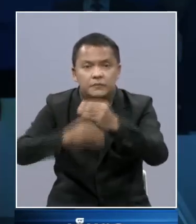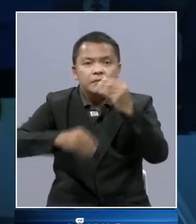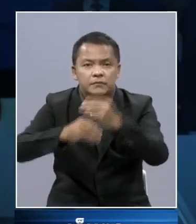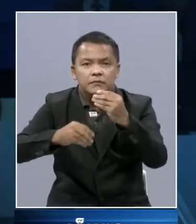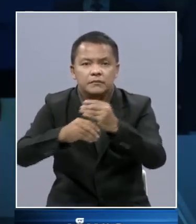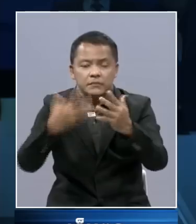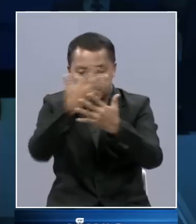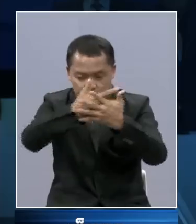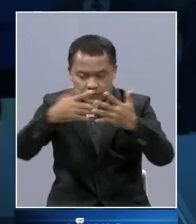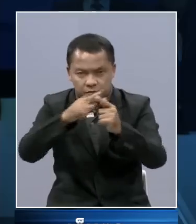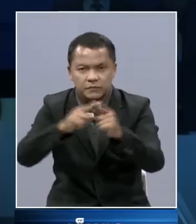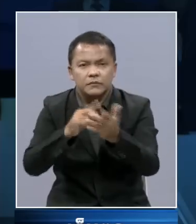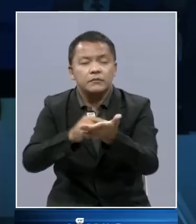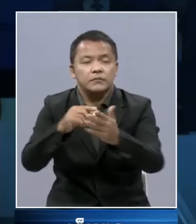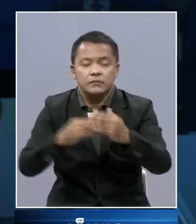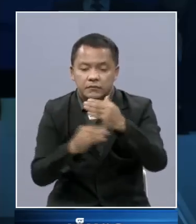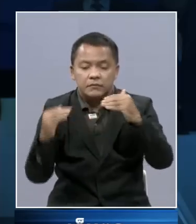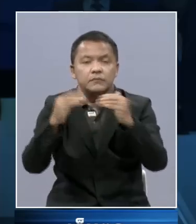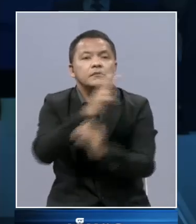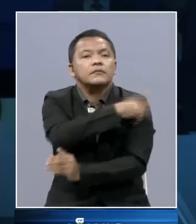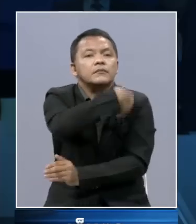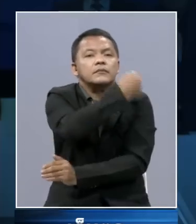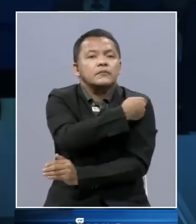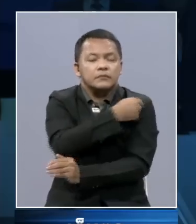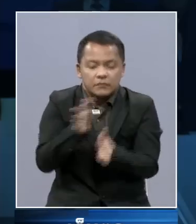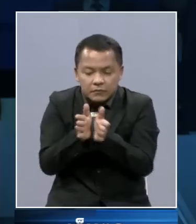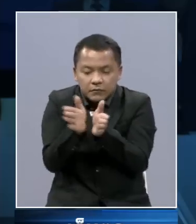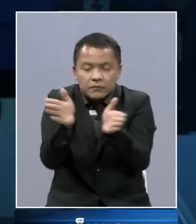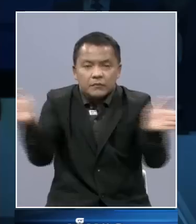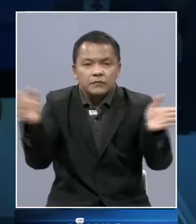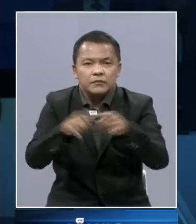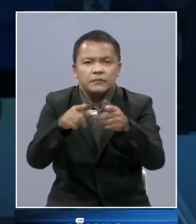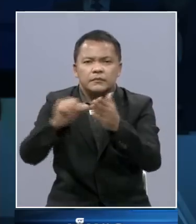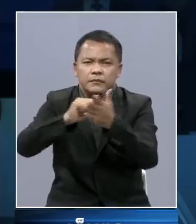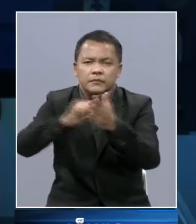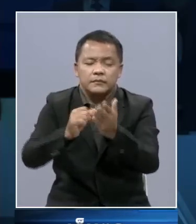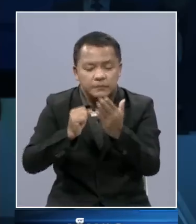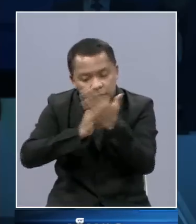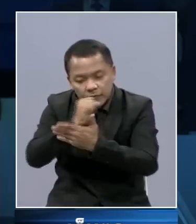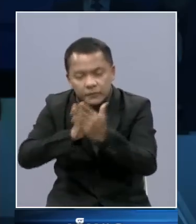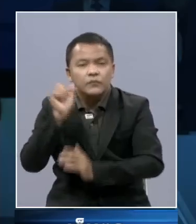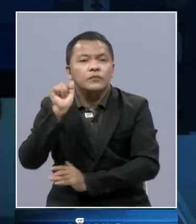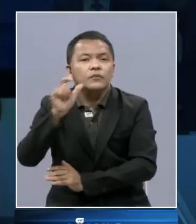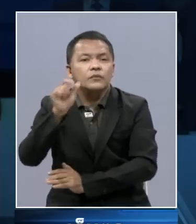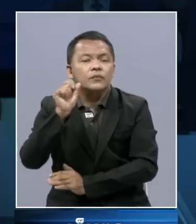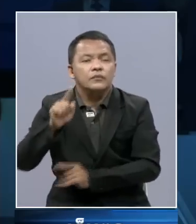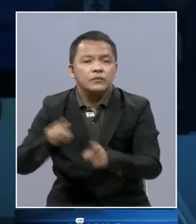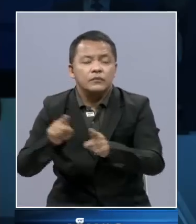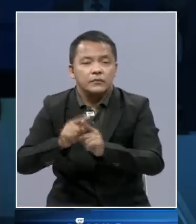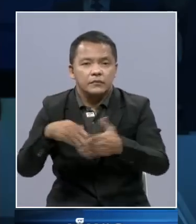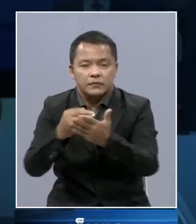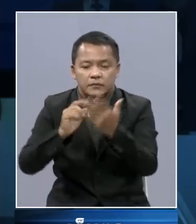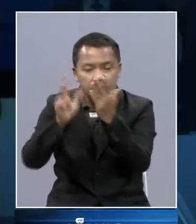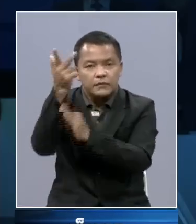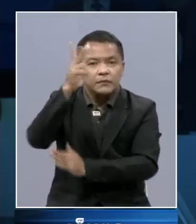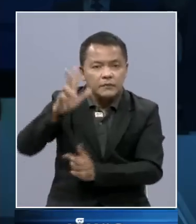ามาในร่างใหม่ก็อย่างเช่นการยกระดับสาธารณสุขแบบกว้างๆเลยนะแล้วก็การแก้ไขยาเสพติดแบบเร่งด่วนโดยเฉพาะการนำกัญช